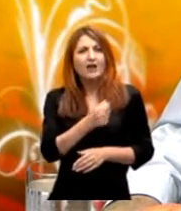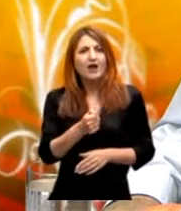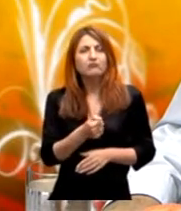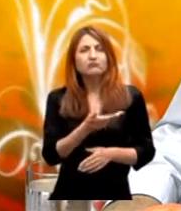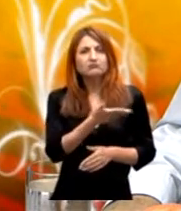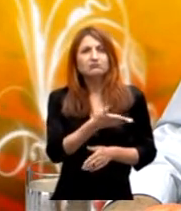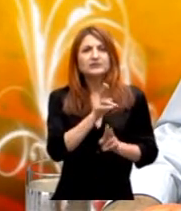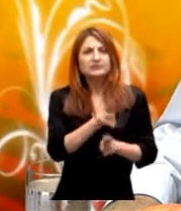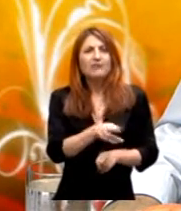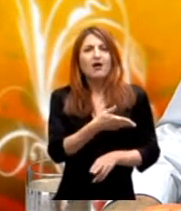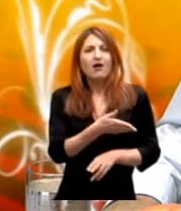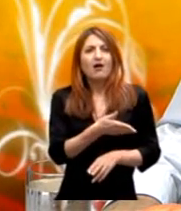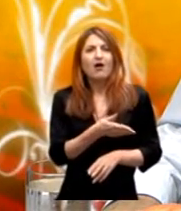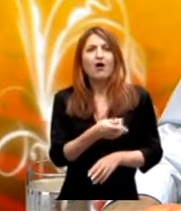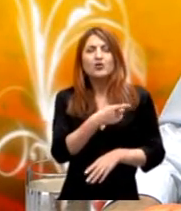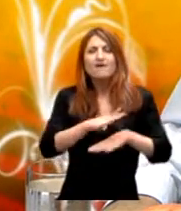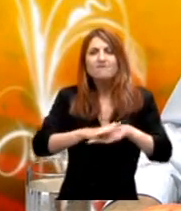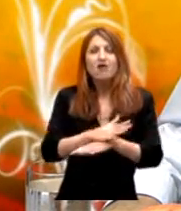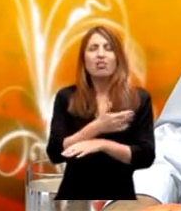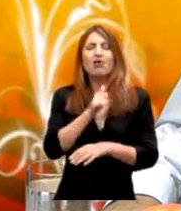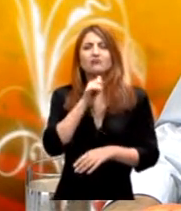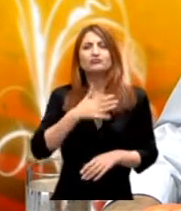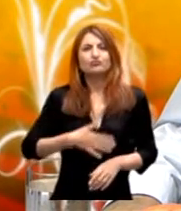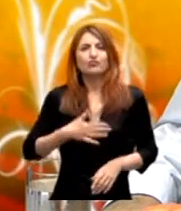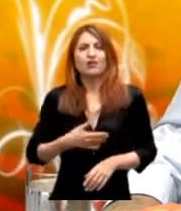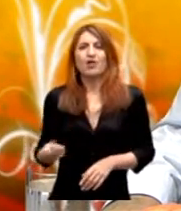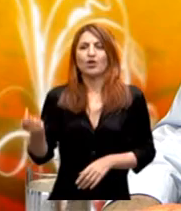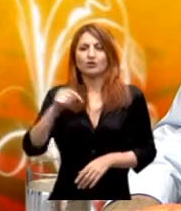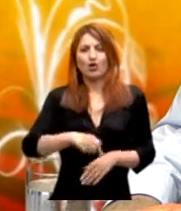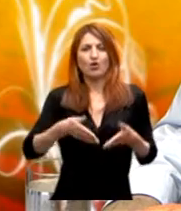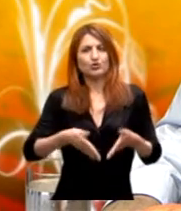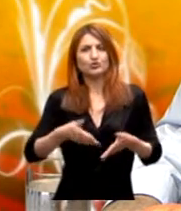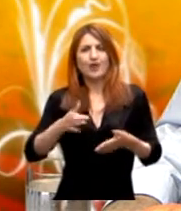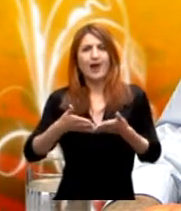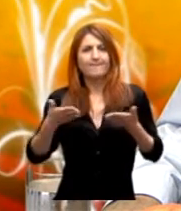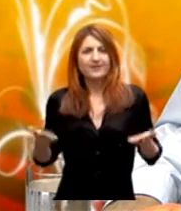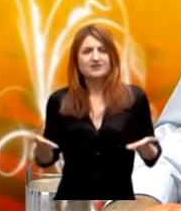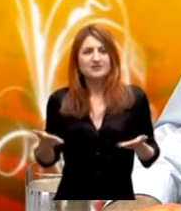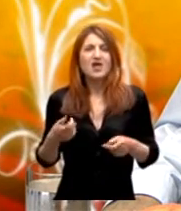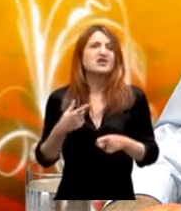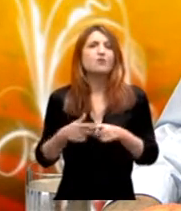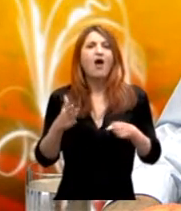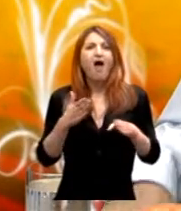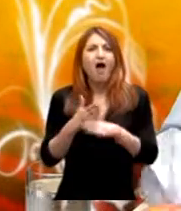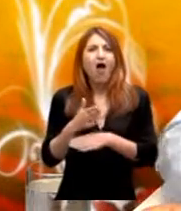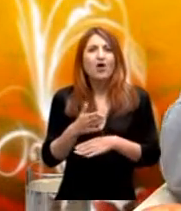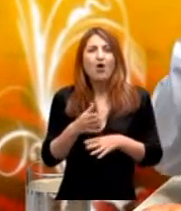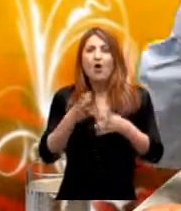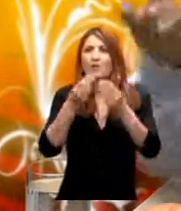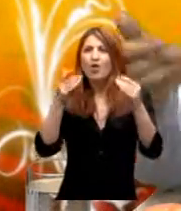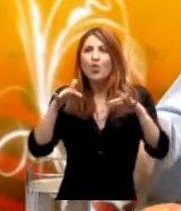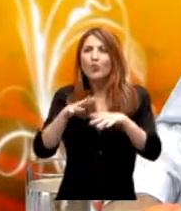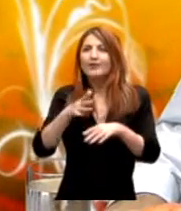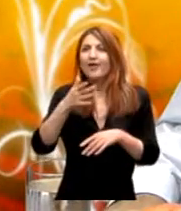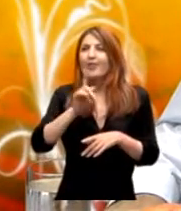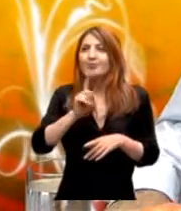prvenstveno hrabrosti, volje i želje da dođe u ovu emisiju, jer ako ljudi o tome nisu upoznati iz